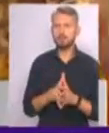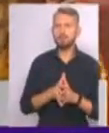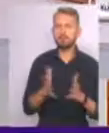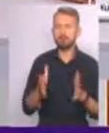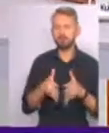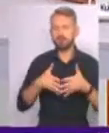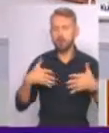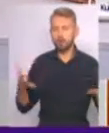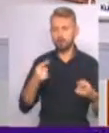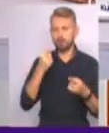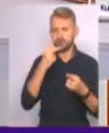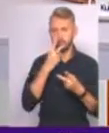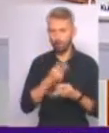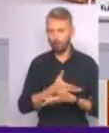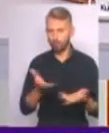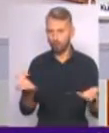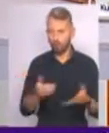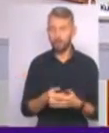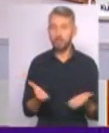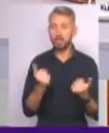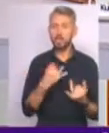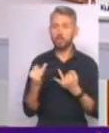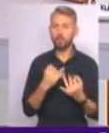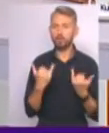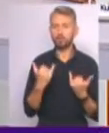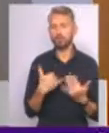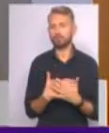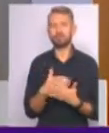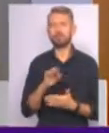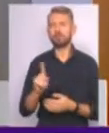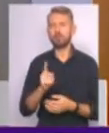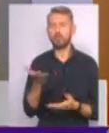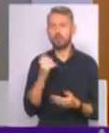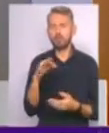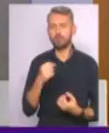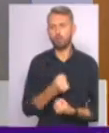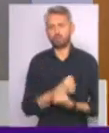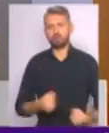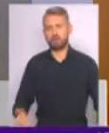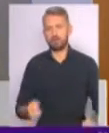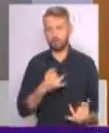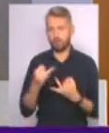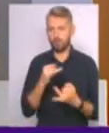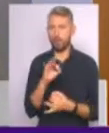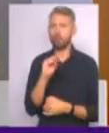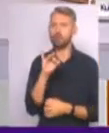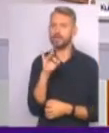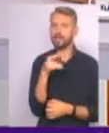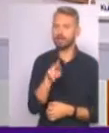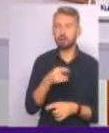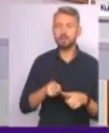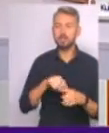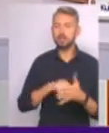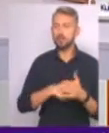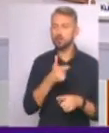кругозором. Давайте поговоримо сьогодні, скажімо, от про що, давайте про ожиріння поговоримо, тому що, скажімо, ожиріння – це є причиною